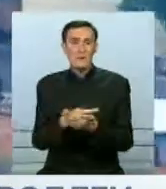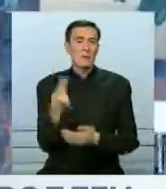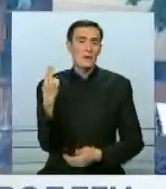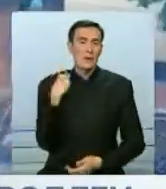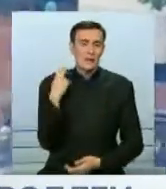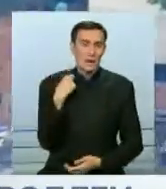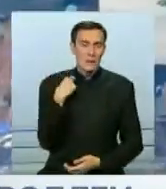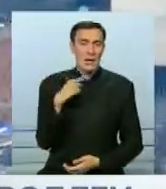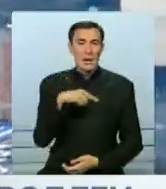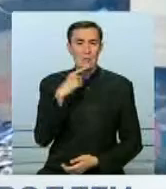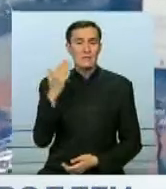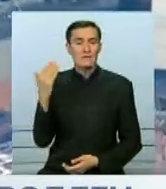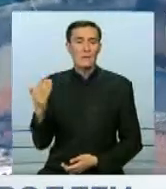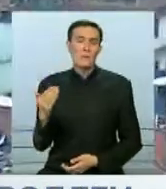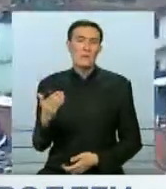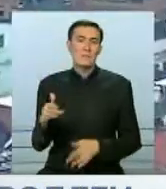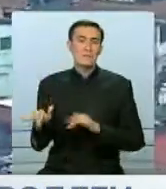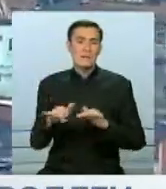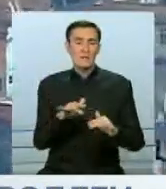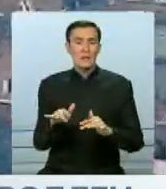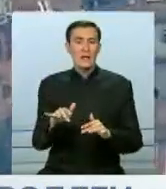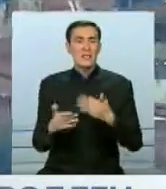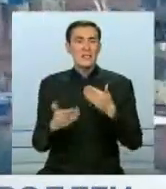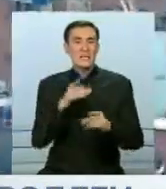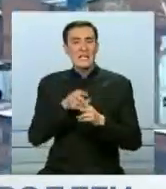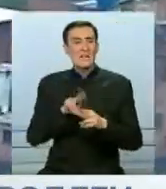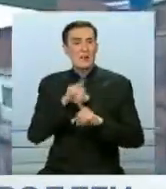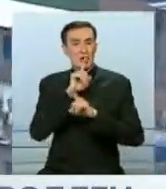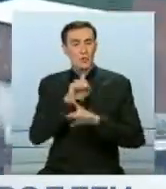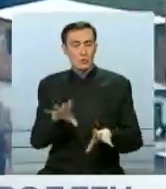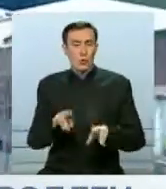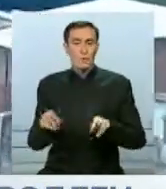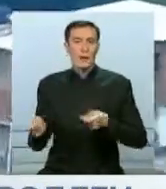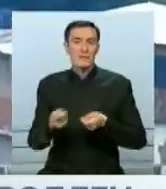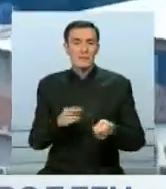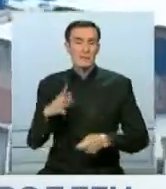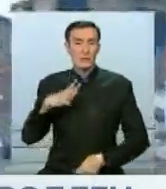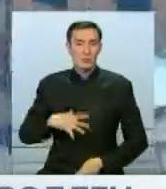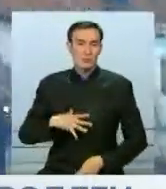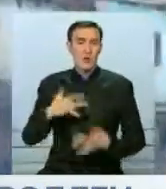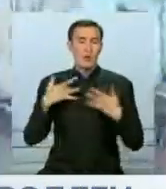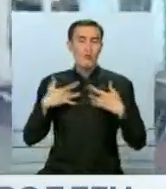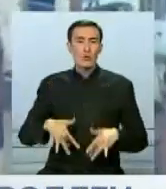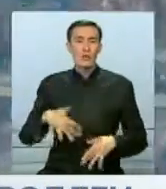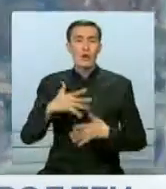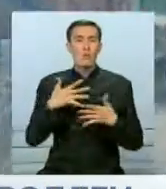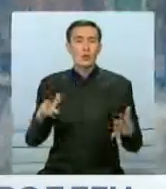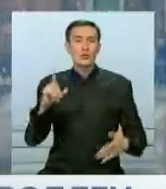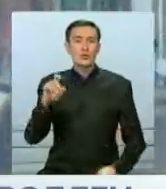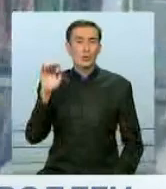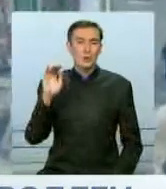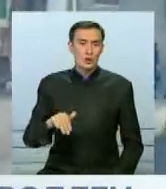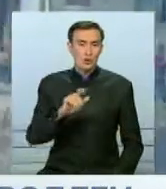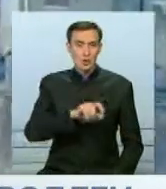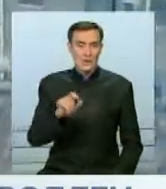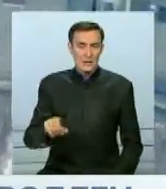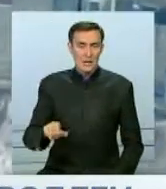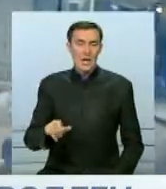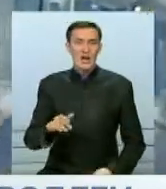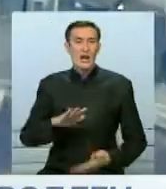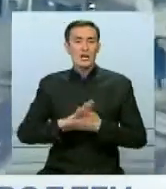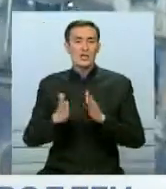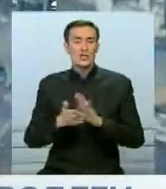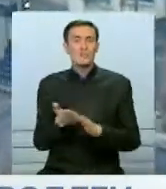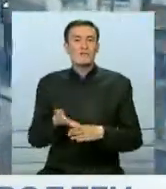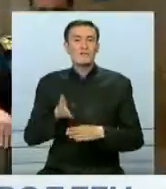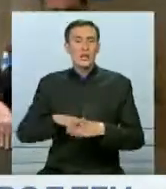долгам. По словам сторонников данной меры, в противном случае региональному правительству пришлось бы уволить более 100 тысяч человек. Напомню, режим